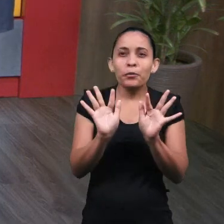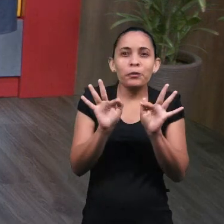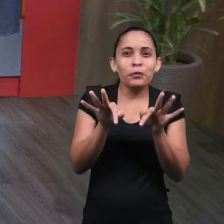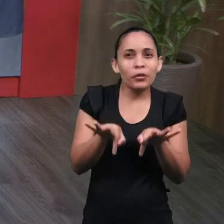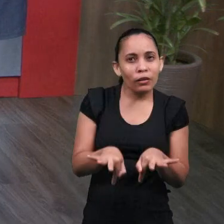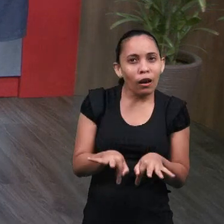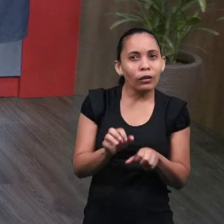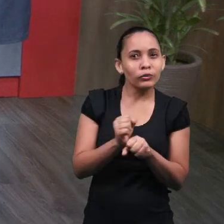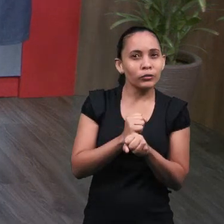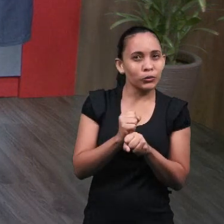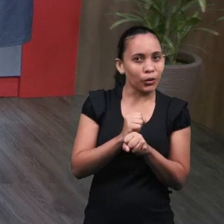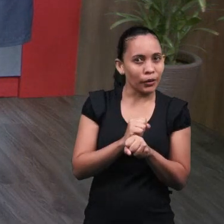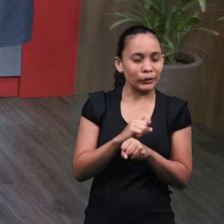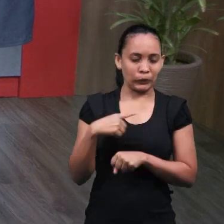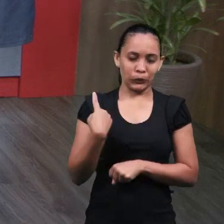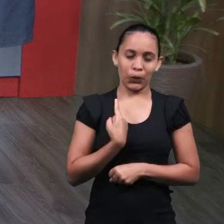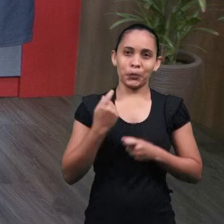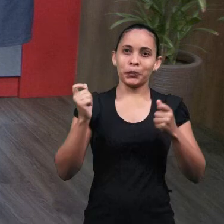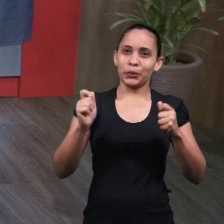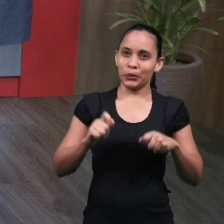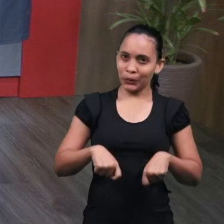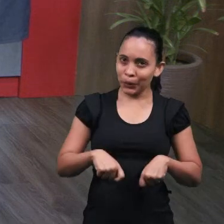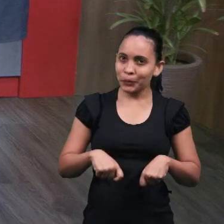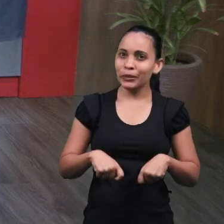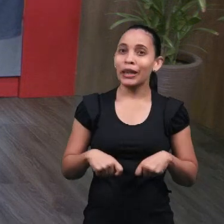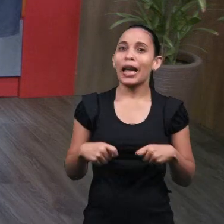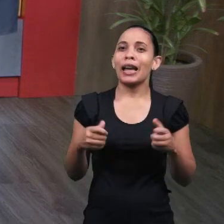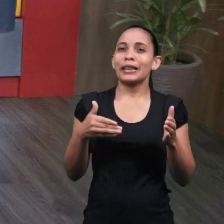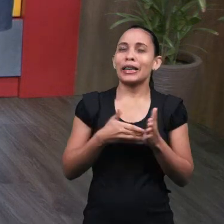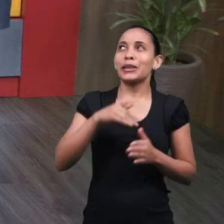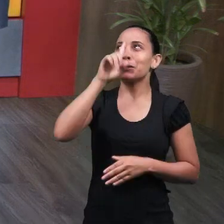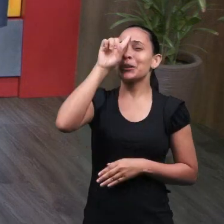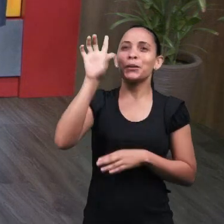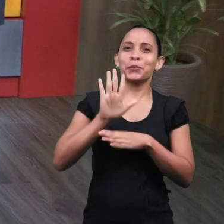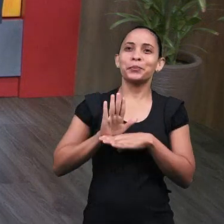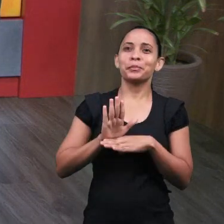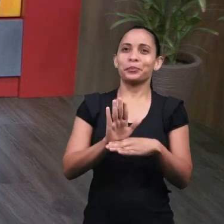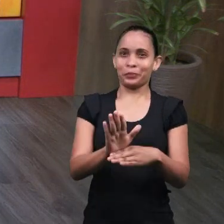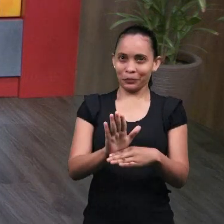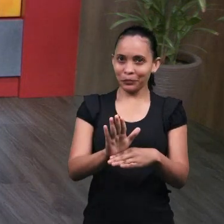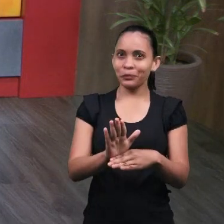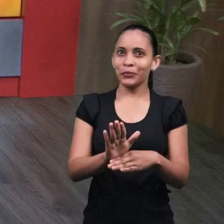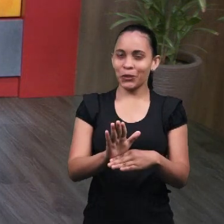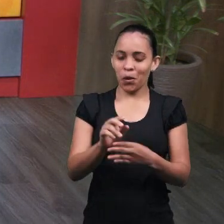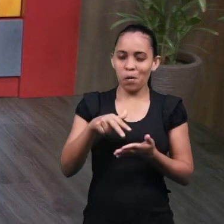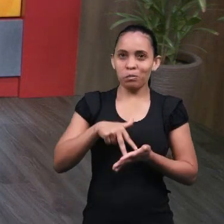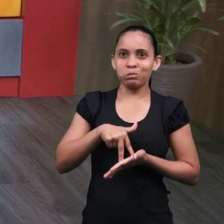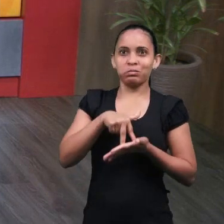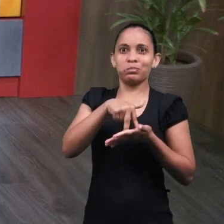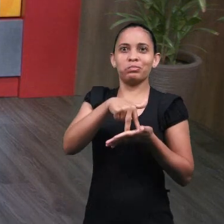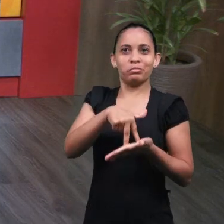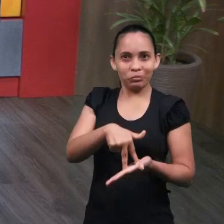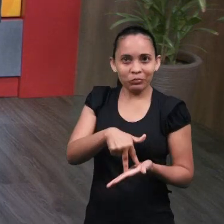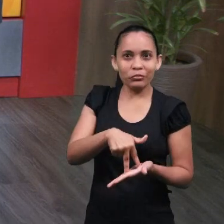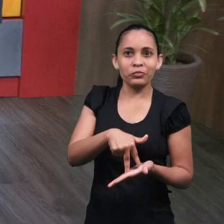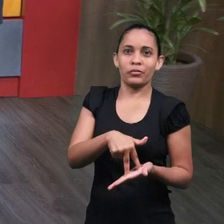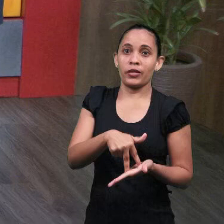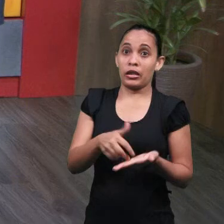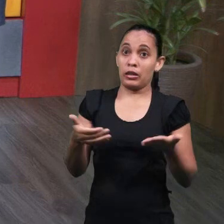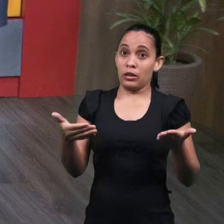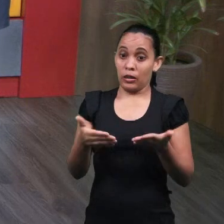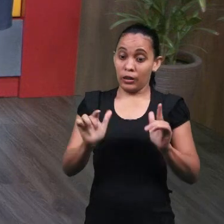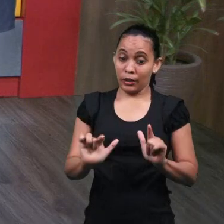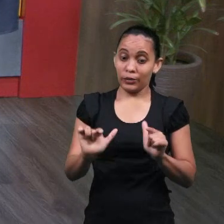nouvelle année. Nous pouvons dire que jusqu'ici, le Seigneur nous a aidés, nous a soutenus. Et à travers